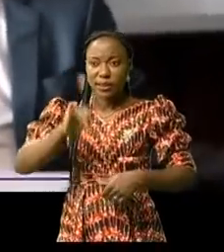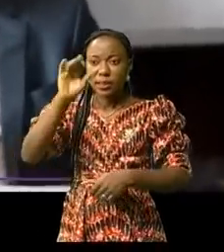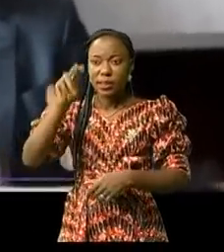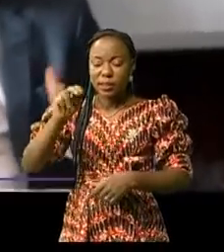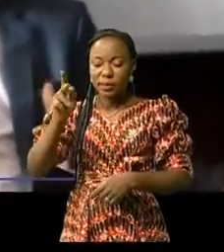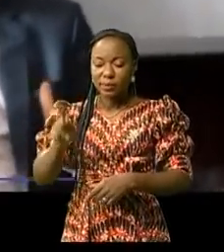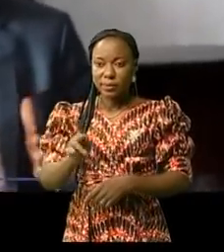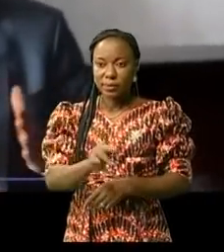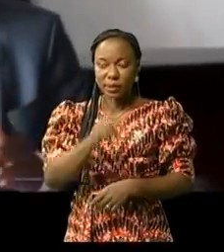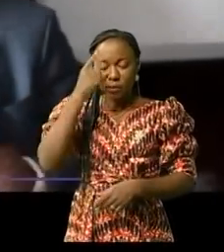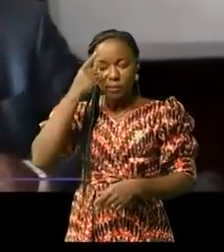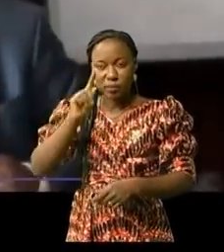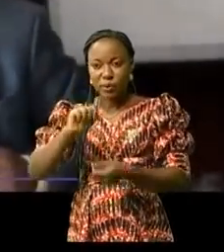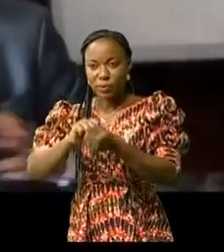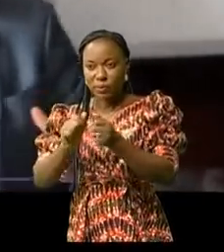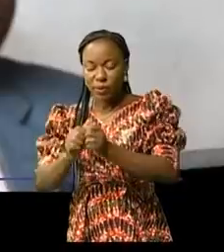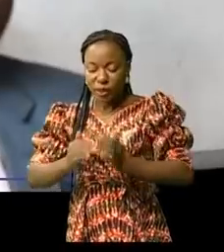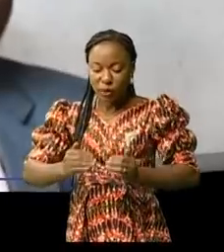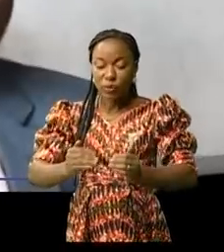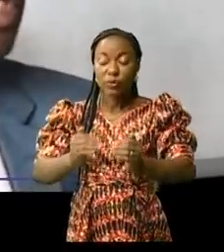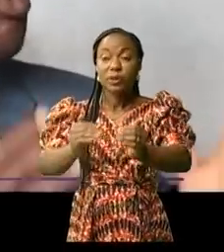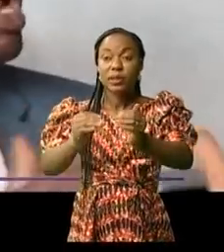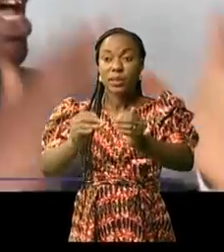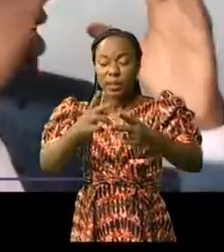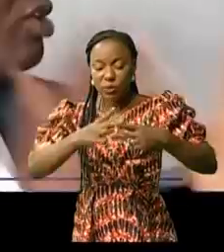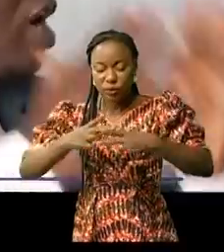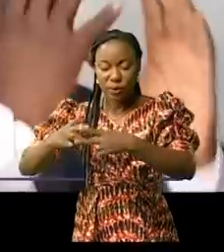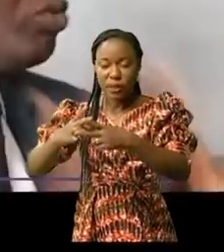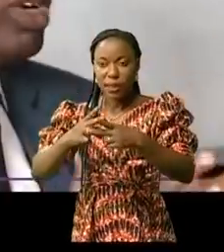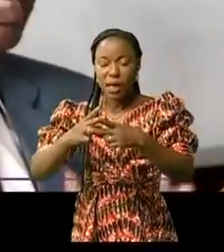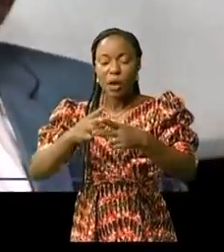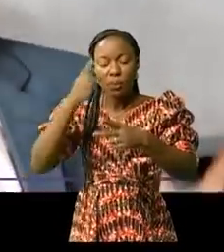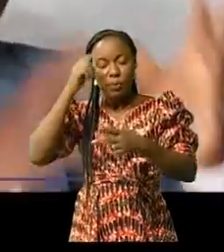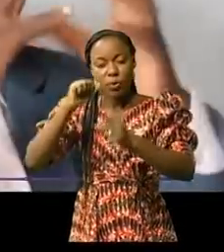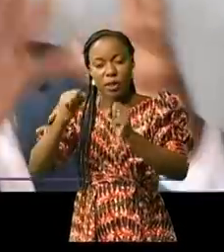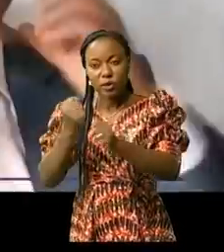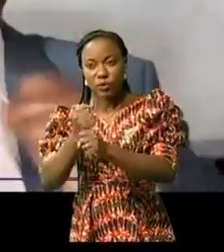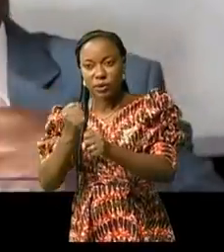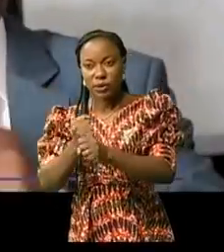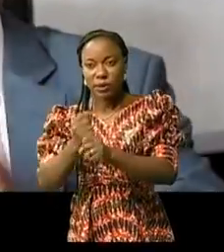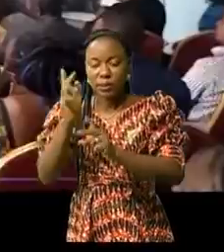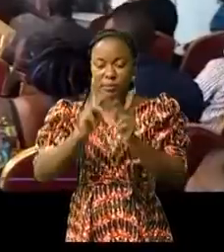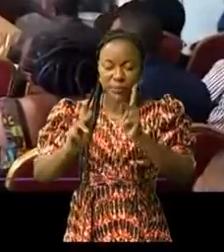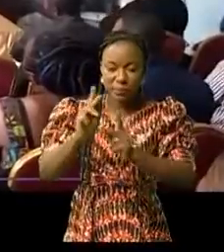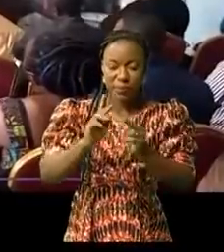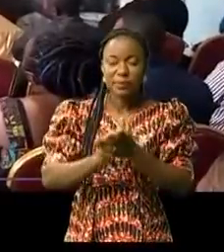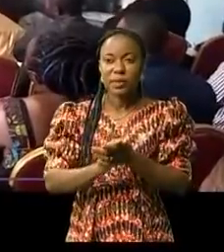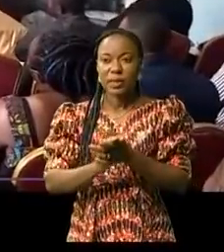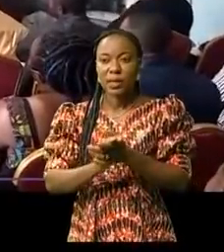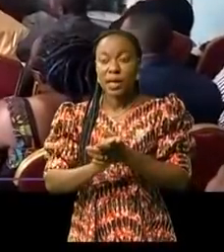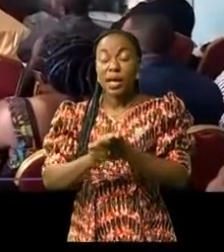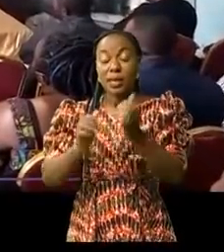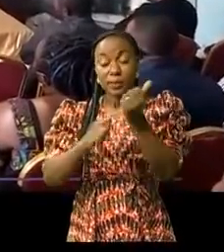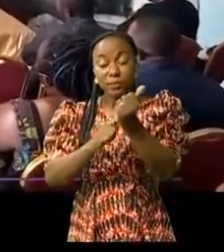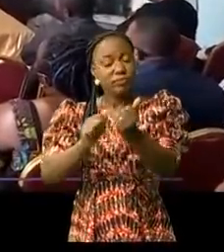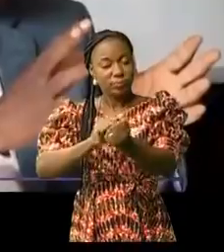mettant un accent sur le principe de la continuité de la gestion des entreprises publiques ces longs poils badi qui l'a kongolo les ont passés les